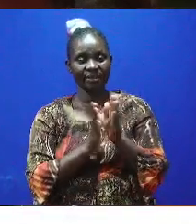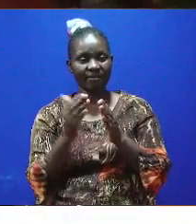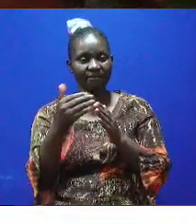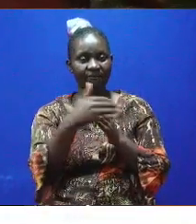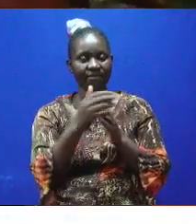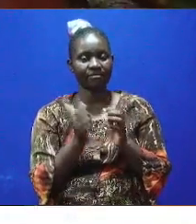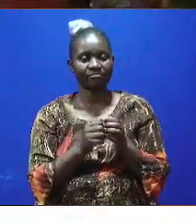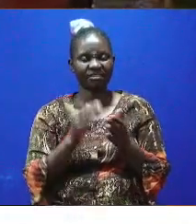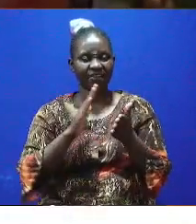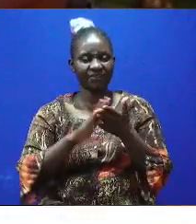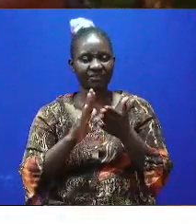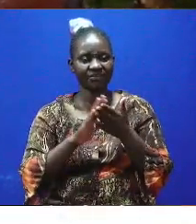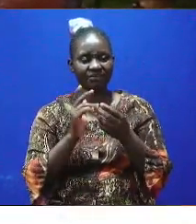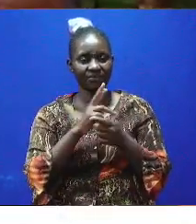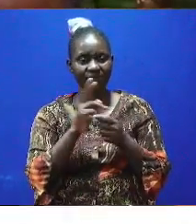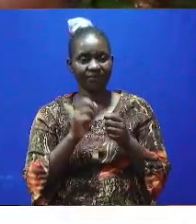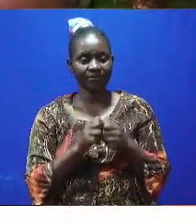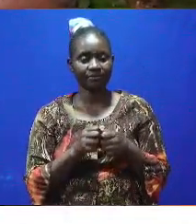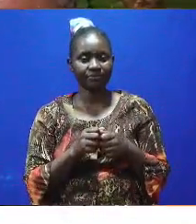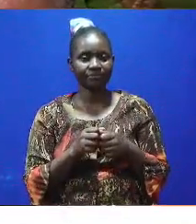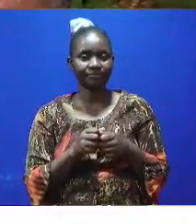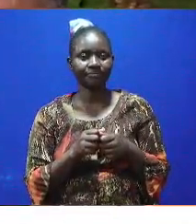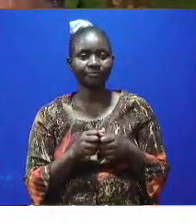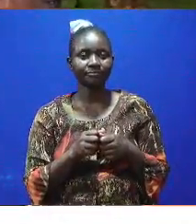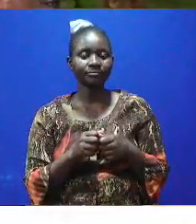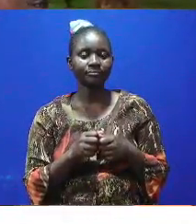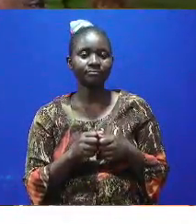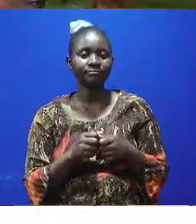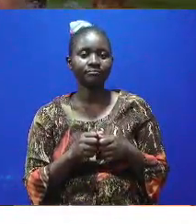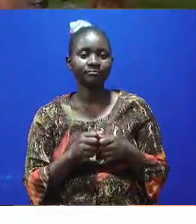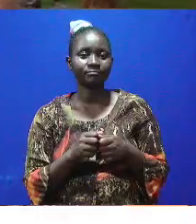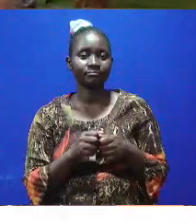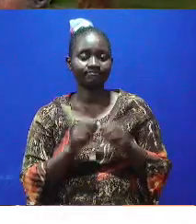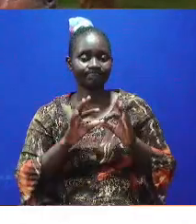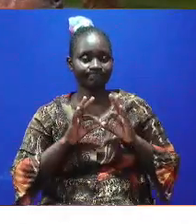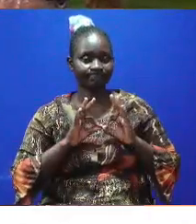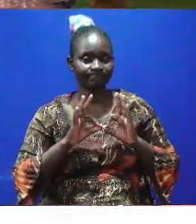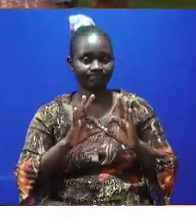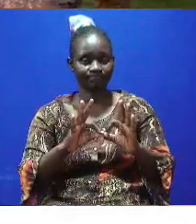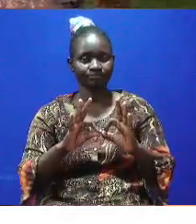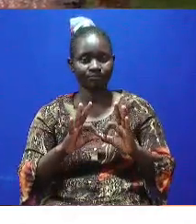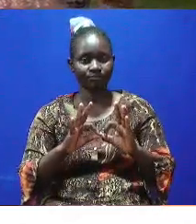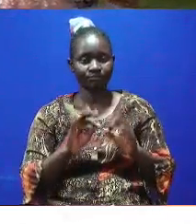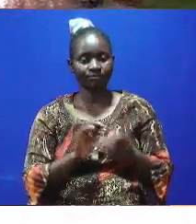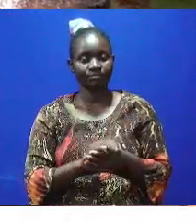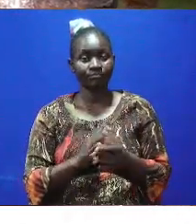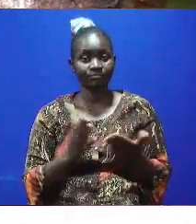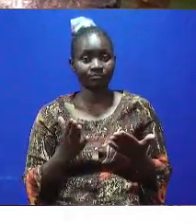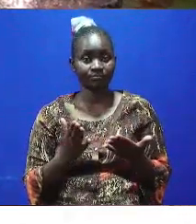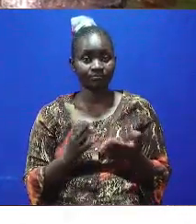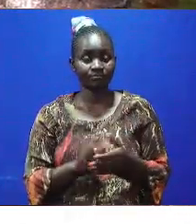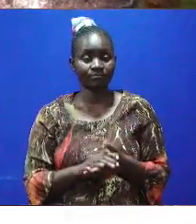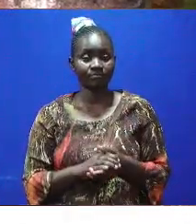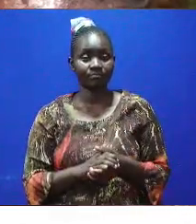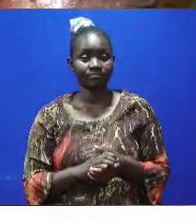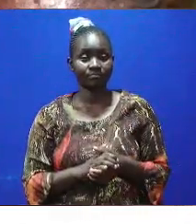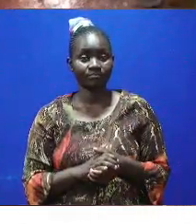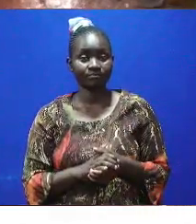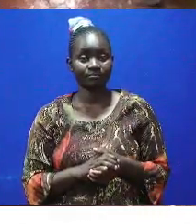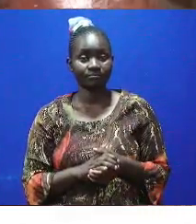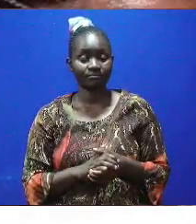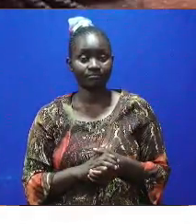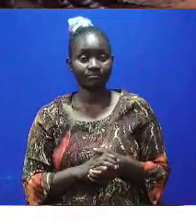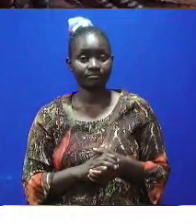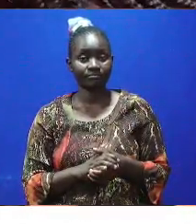speed yake ndio hiyo gari ikaisukuma hiyo pikipiki na hiyo hadi hapa sisi ni mita ngapi sijaipima maskari